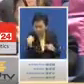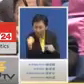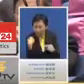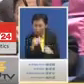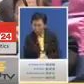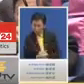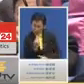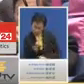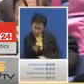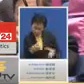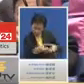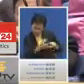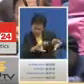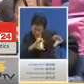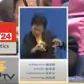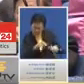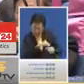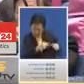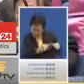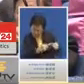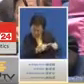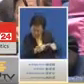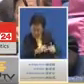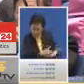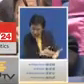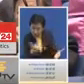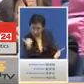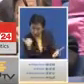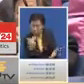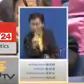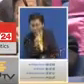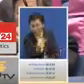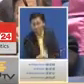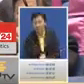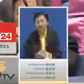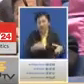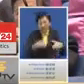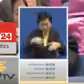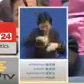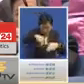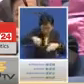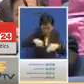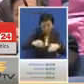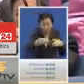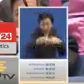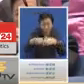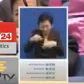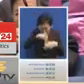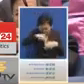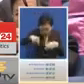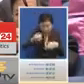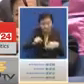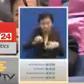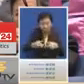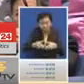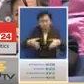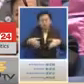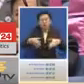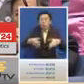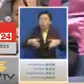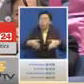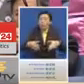ราเขาต้องดูว่าเราจะอยู่ได้กี่มากน้อยมีที่ไหนรัฐบาล19พรรคมาหามาแข่งที่ในโลก